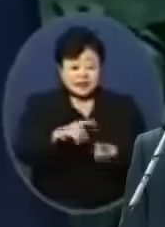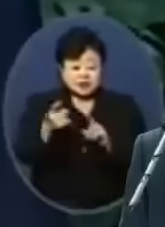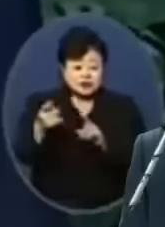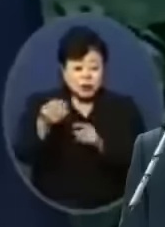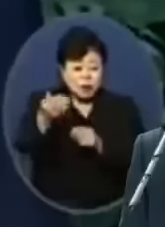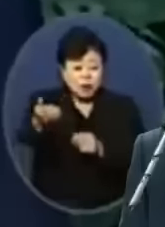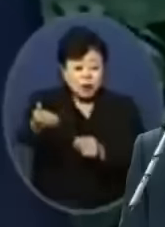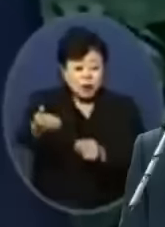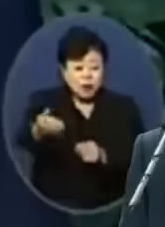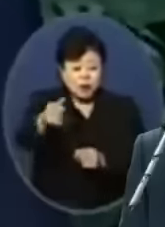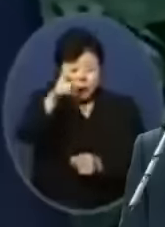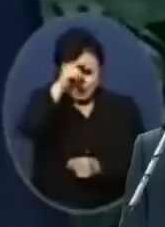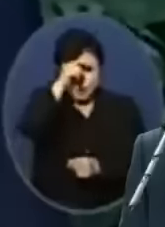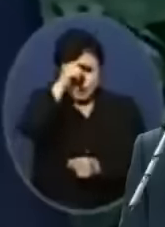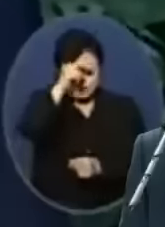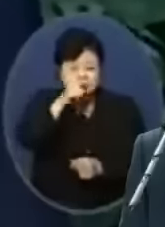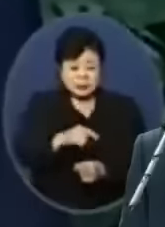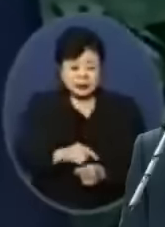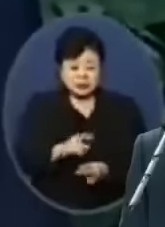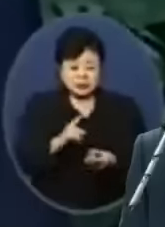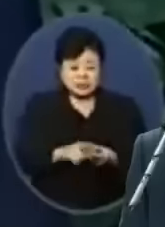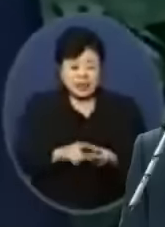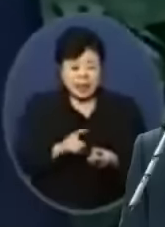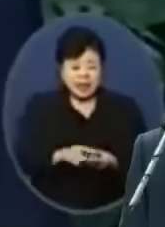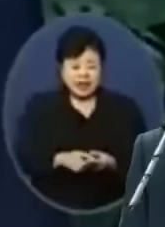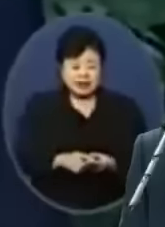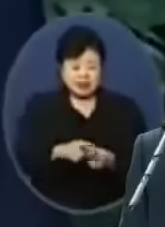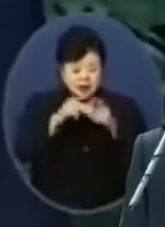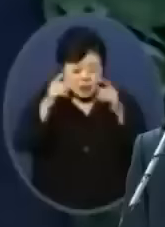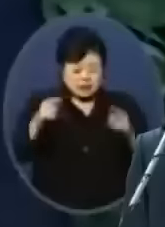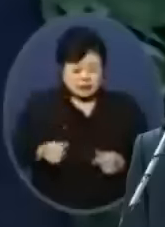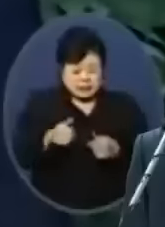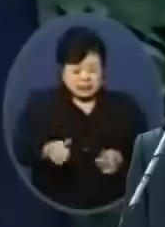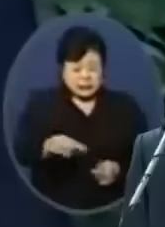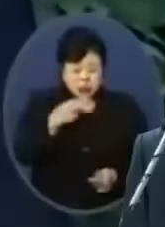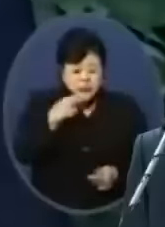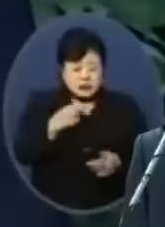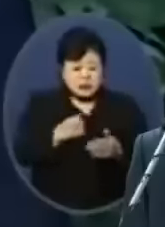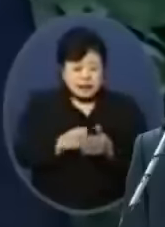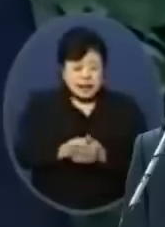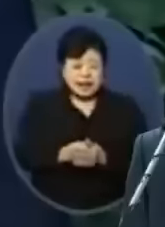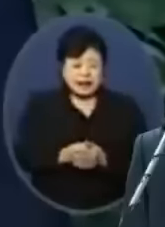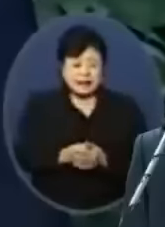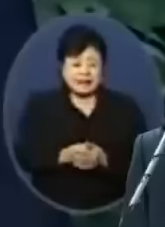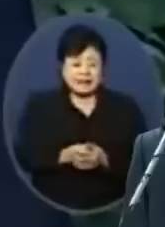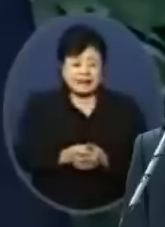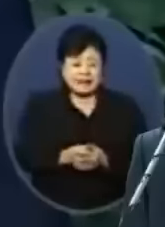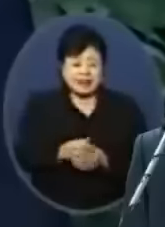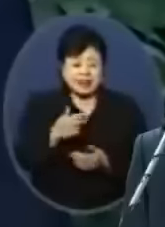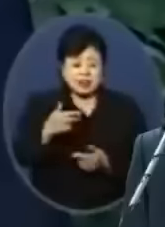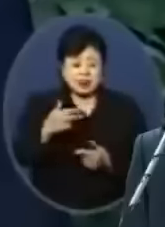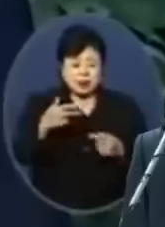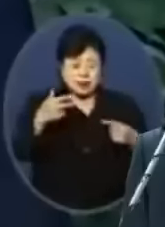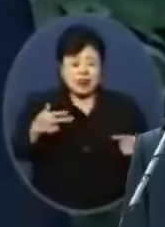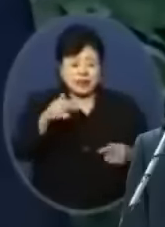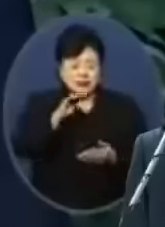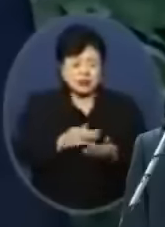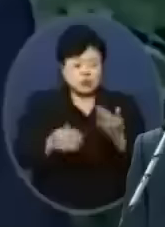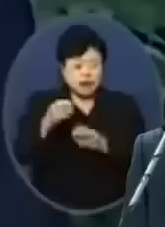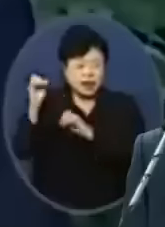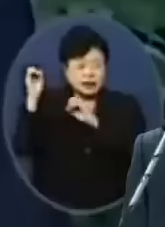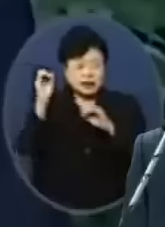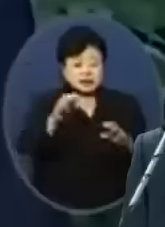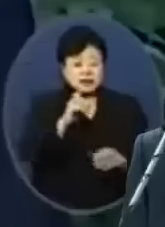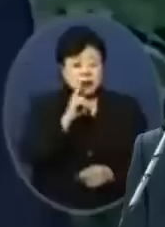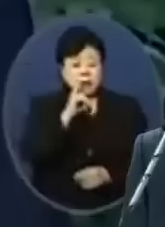살려주거니와 고집을 부르고 내 금상에 절하지 않으면 일곱 번이나 됐던 그 깨한